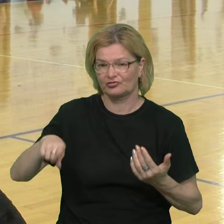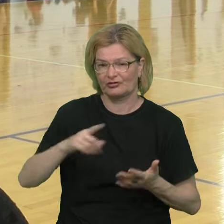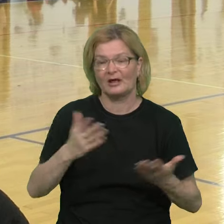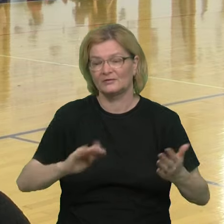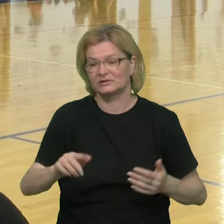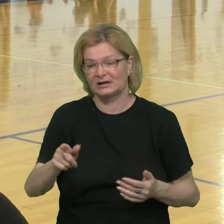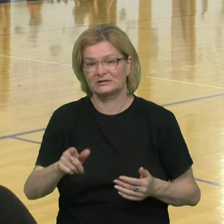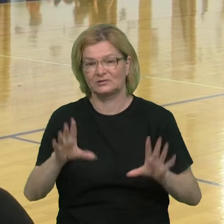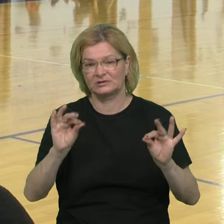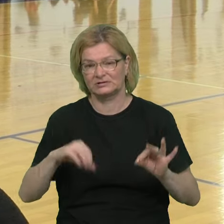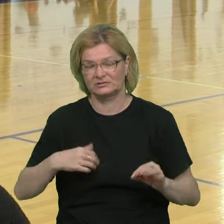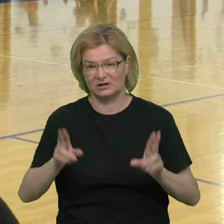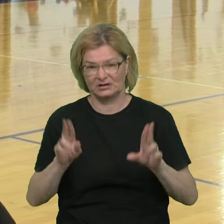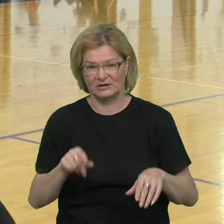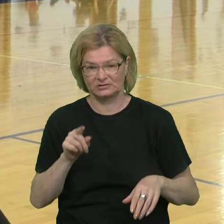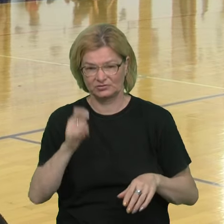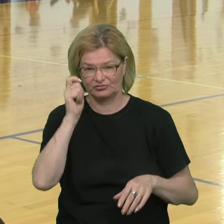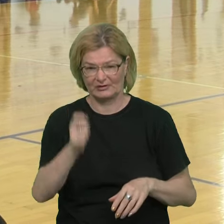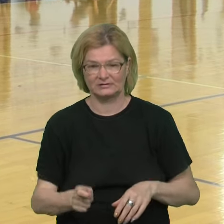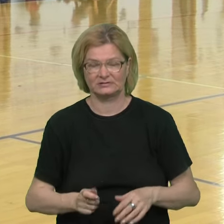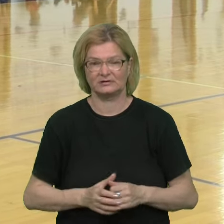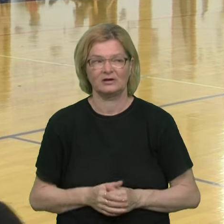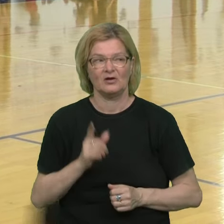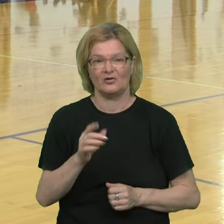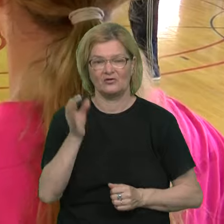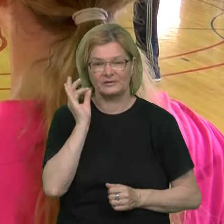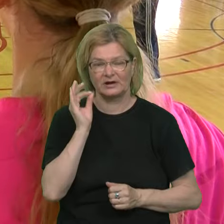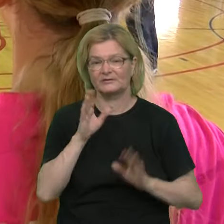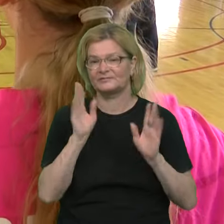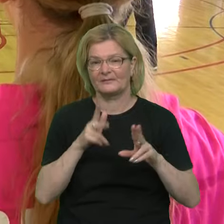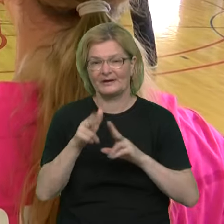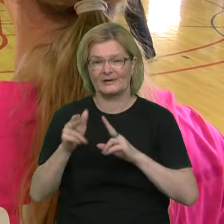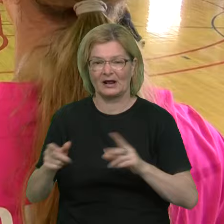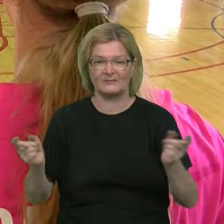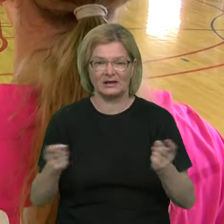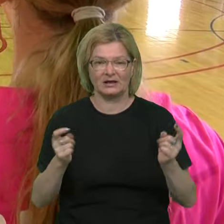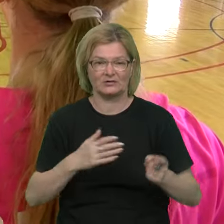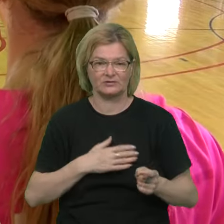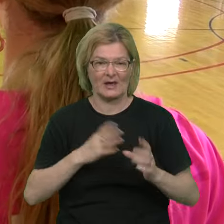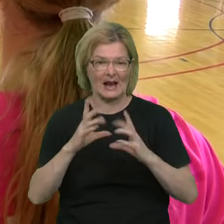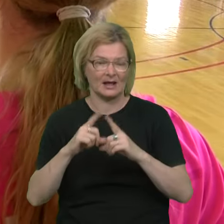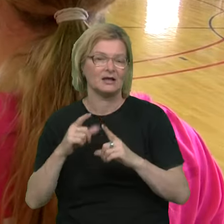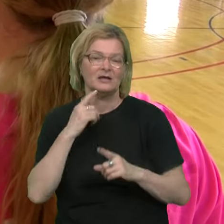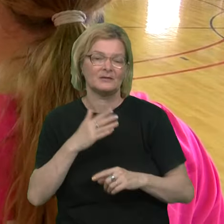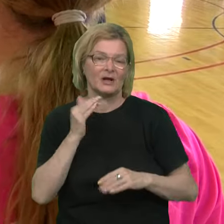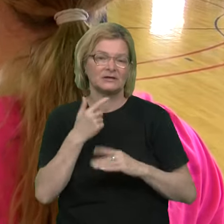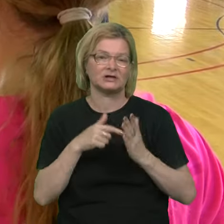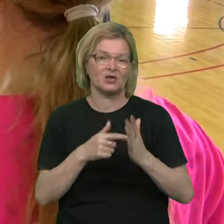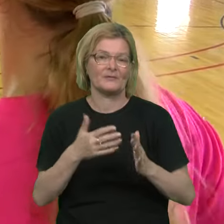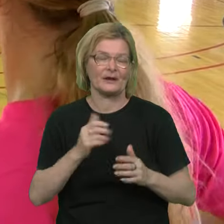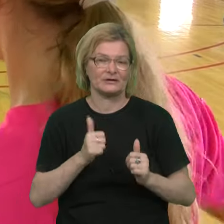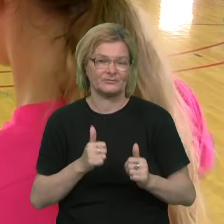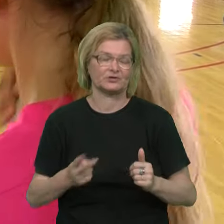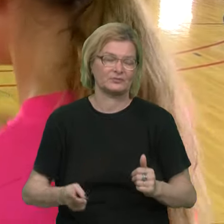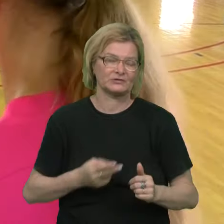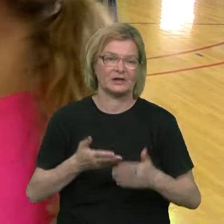i okruženje. Evo, djeca od 10 godina su imala tu čast. Ove djevojke, unatoč preprekama, igraju u svojoj ligi. Pokazuju da